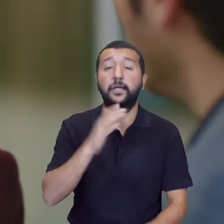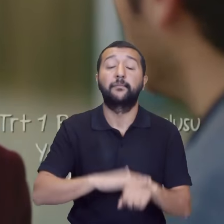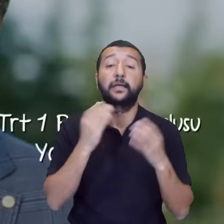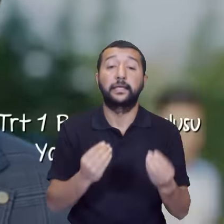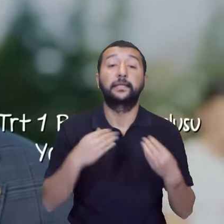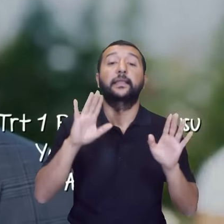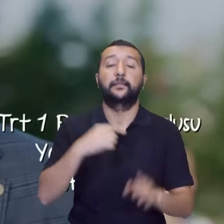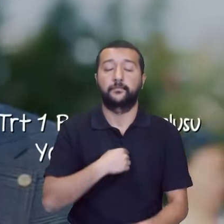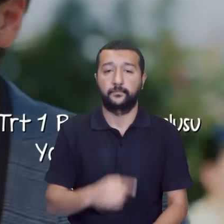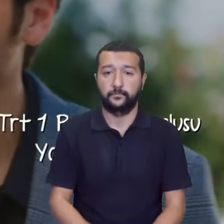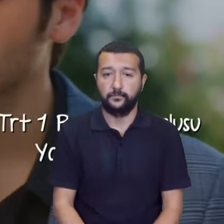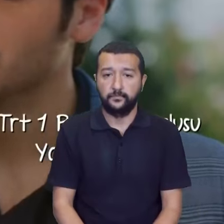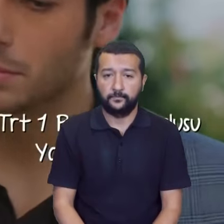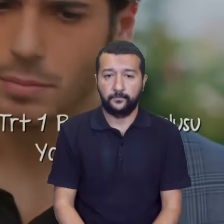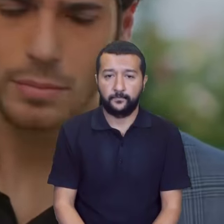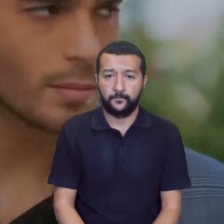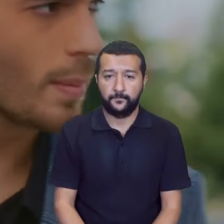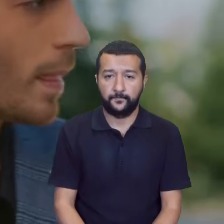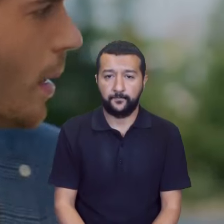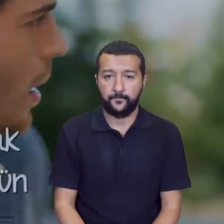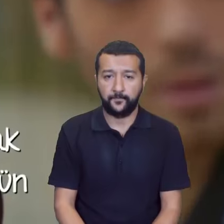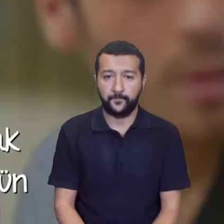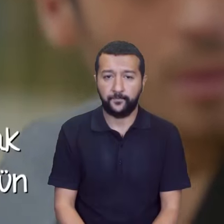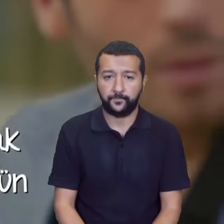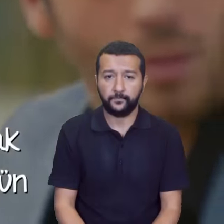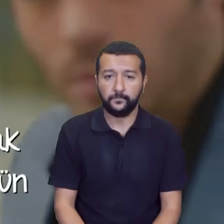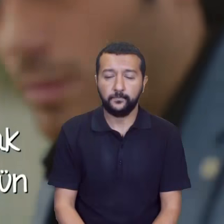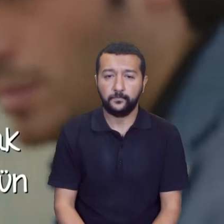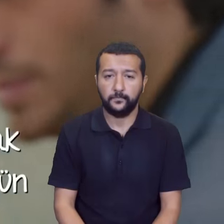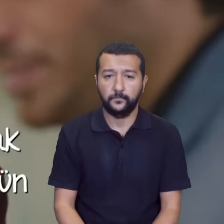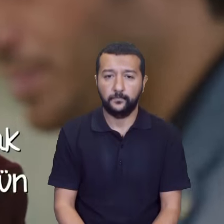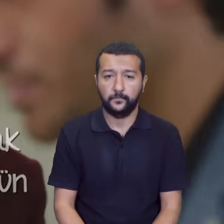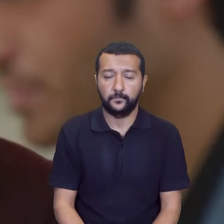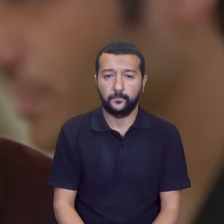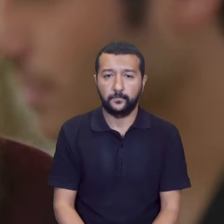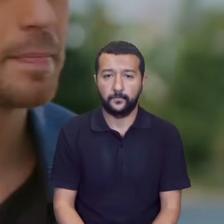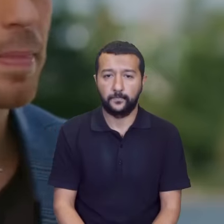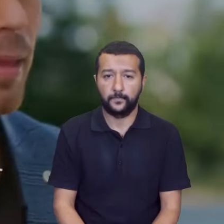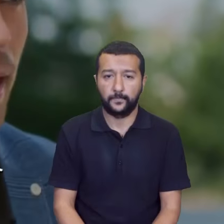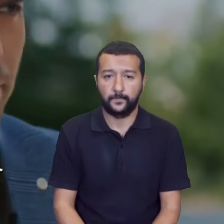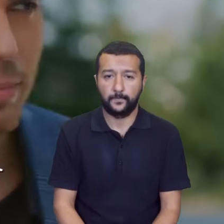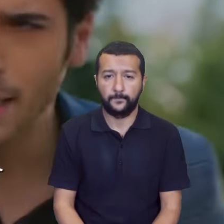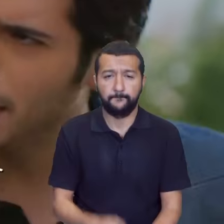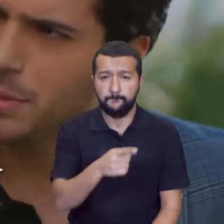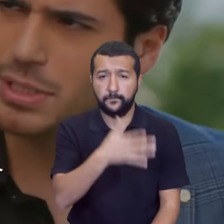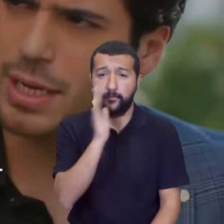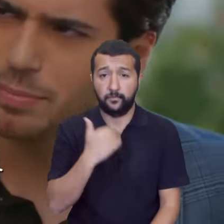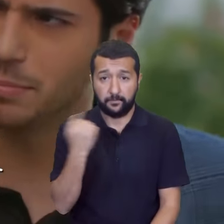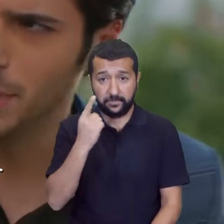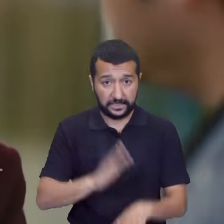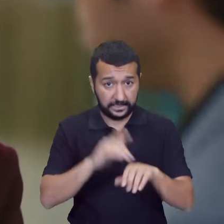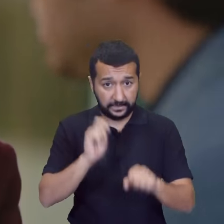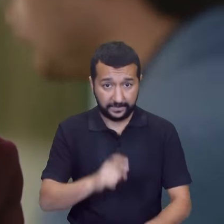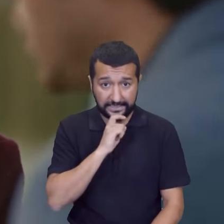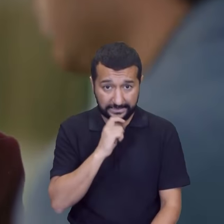İyi değilim. Tarık sinirinden yerinde durmakta zorlanıyor. Ya bilmeden ben mi bir şey